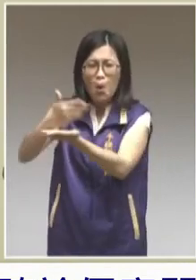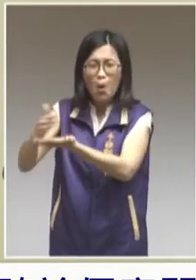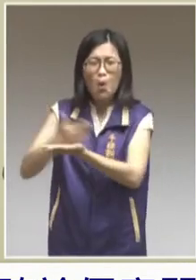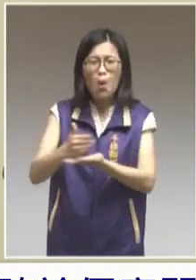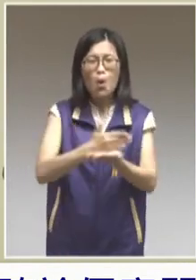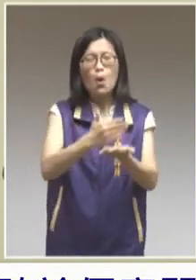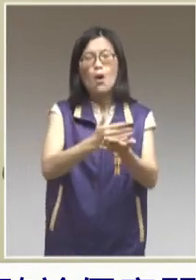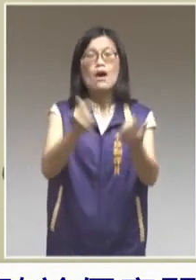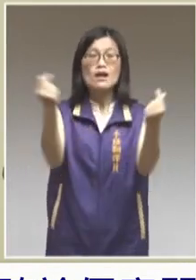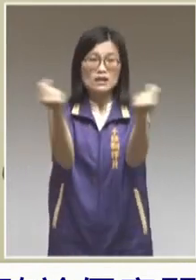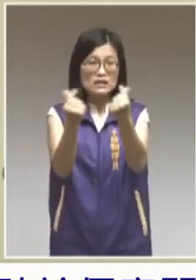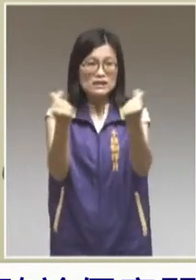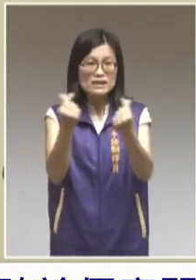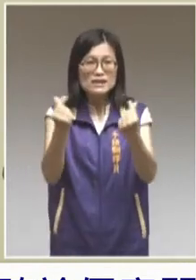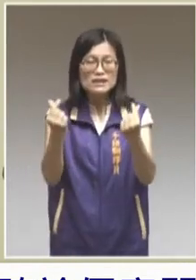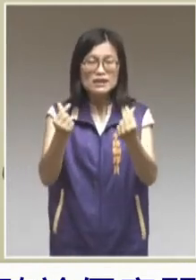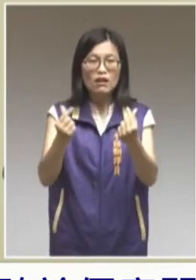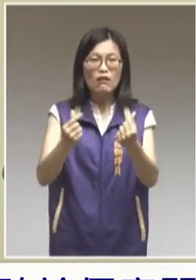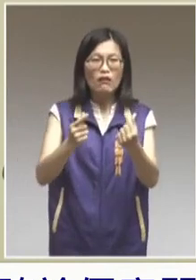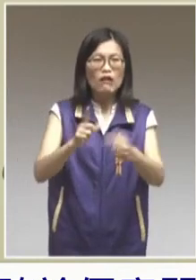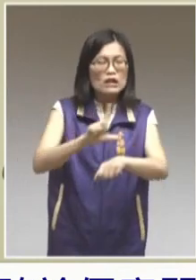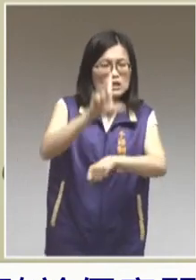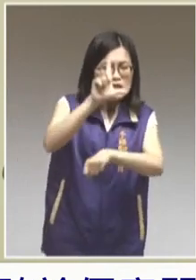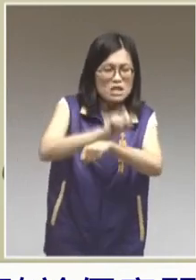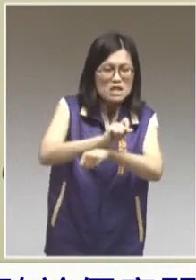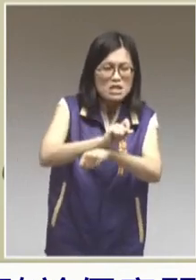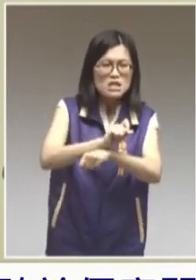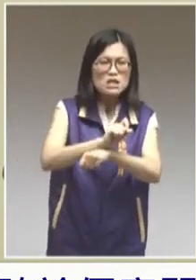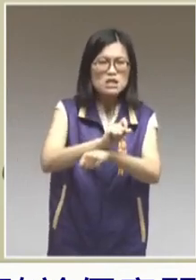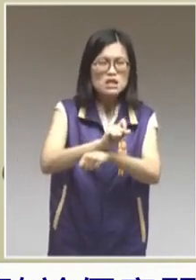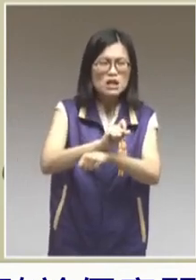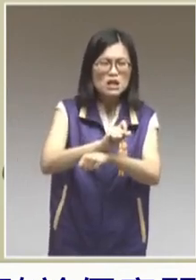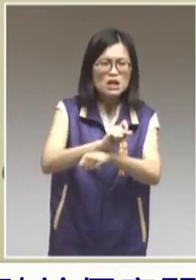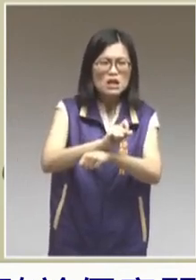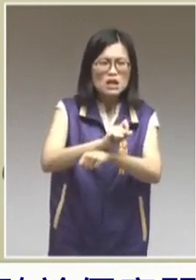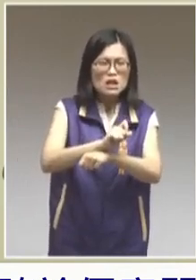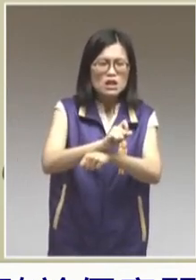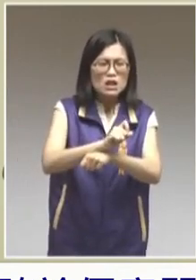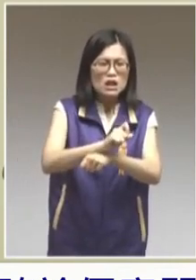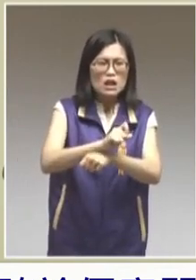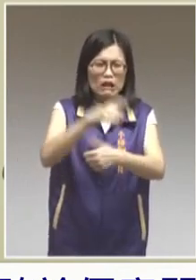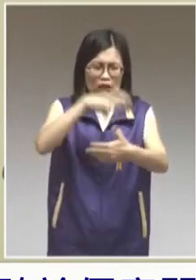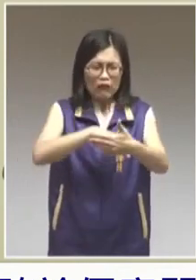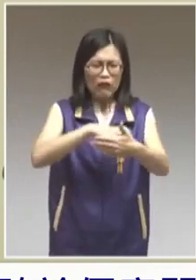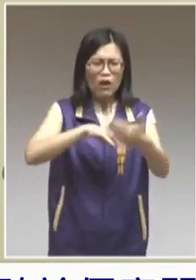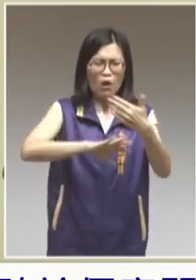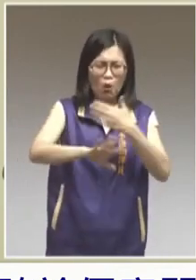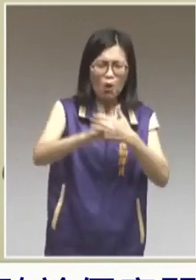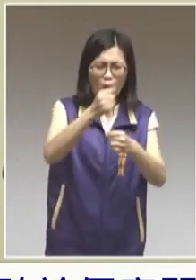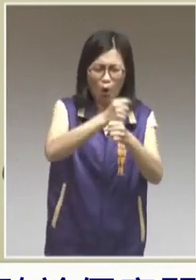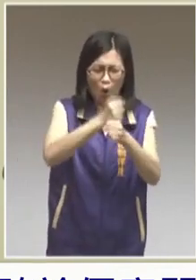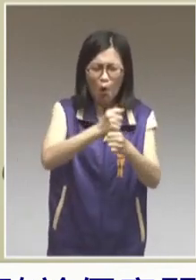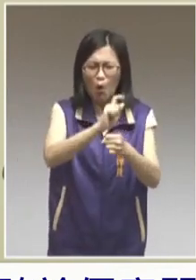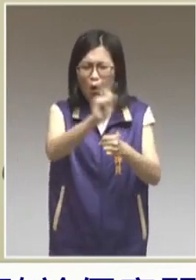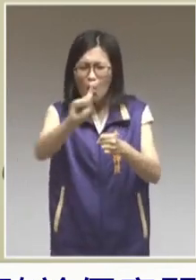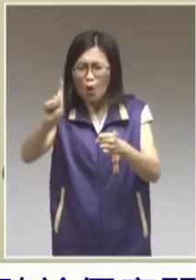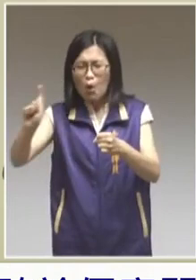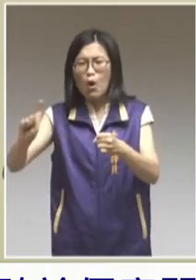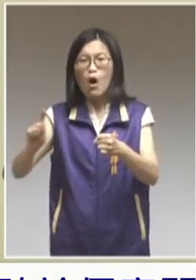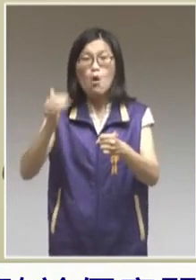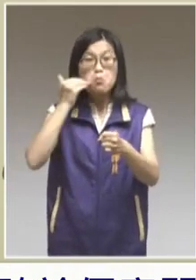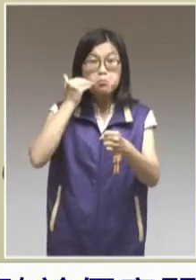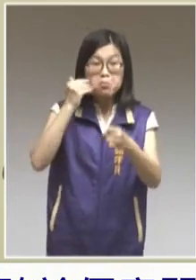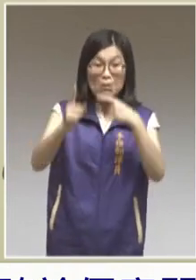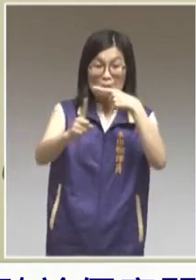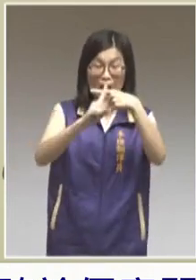板，包括这个上课的这个相关的这个准备的工作，那假如有确诊